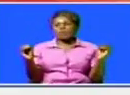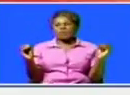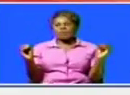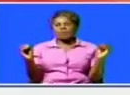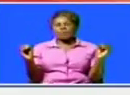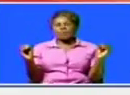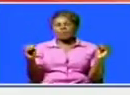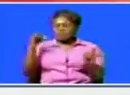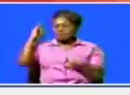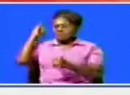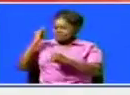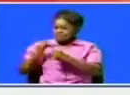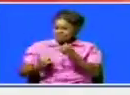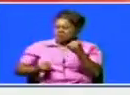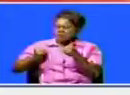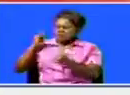Na mwisho,